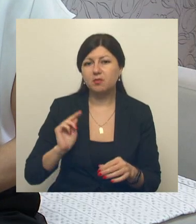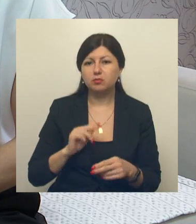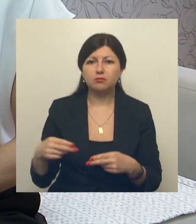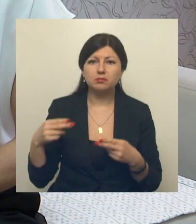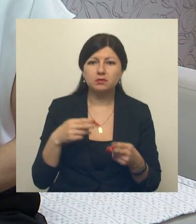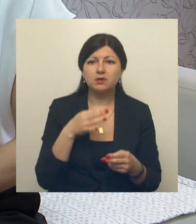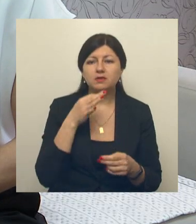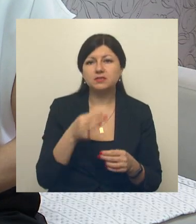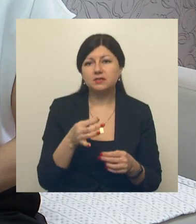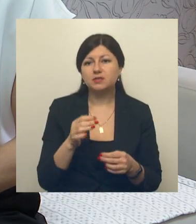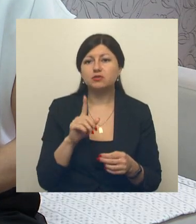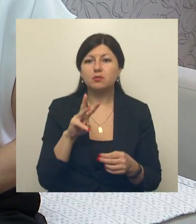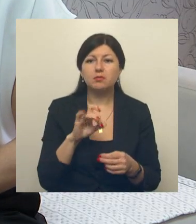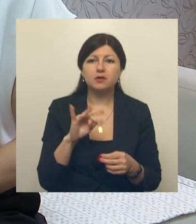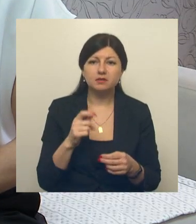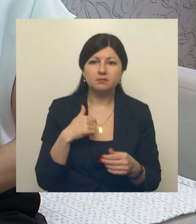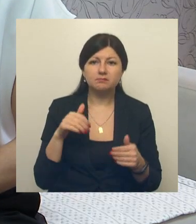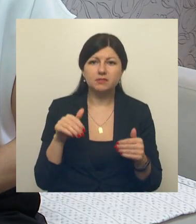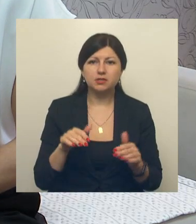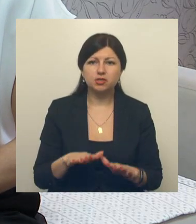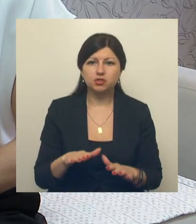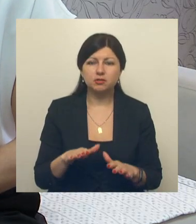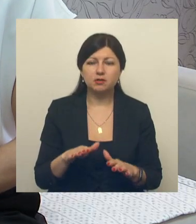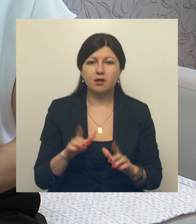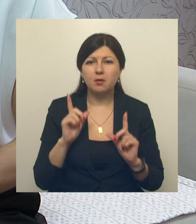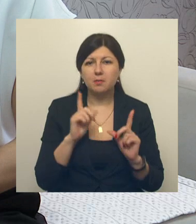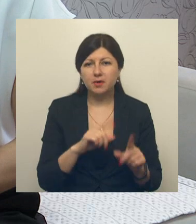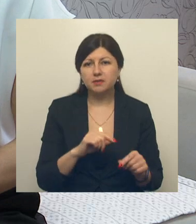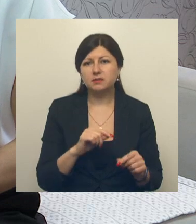что вот, Марин, я решил пойти.